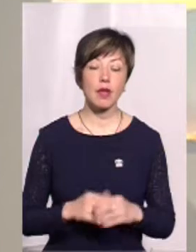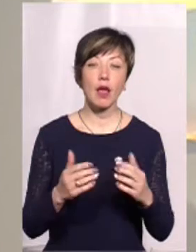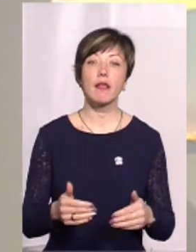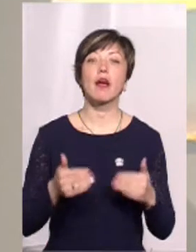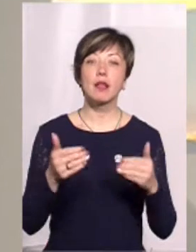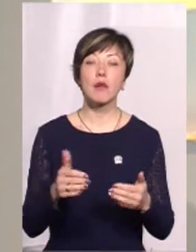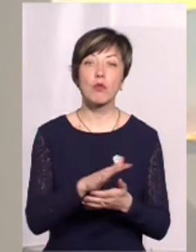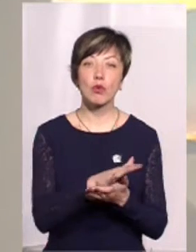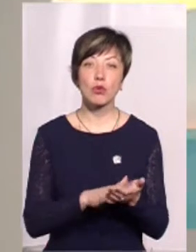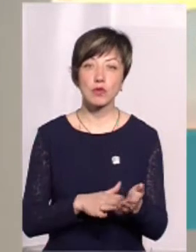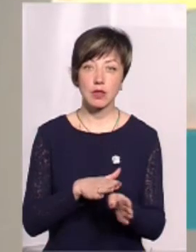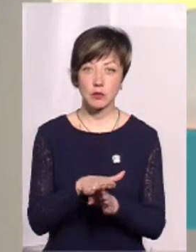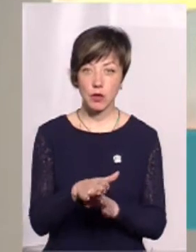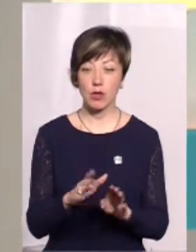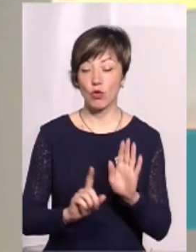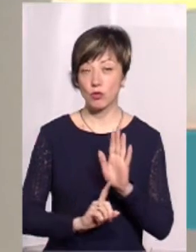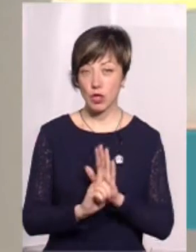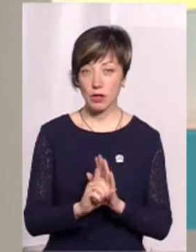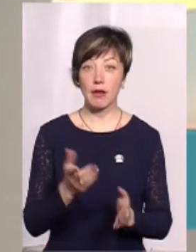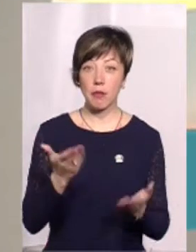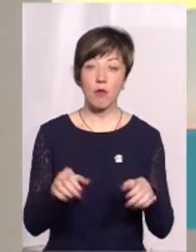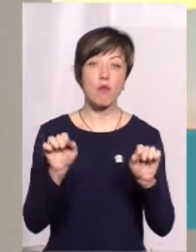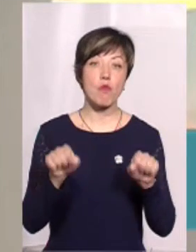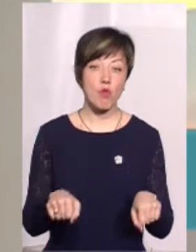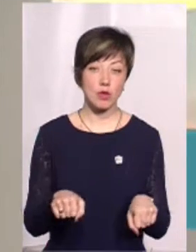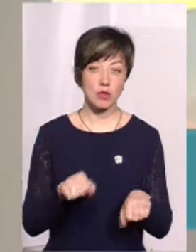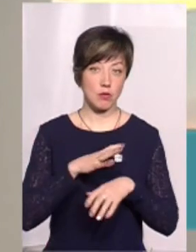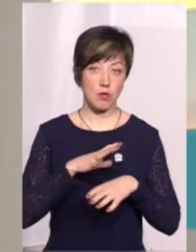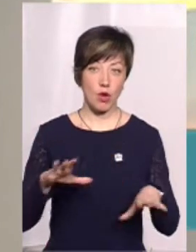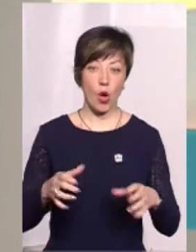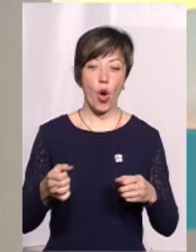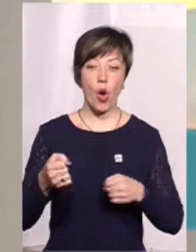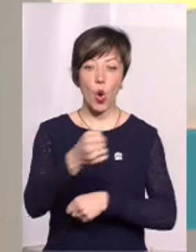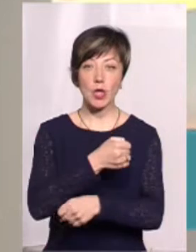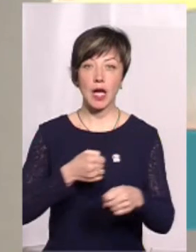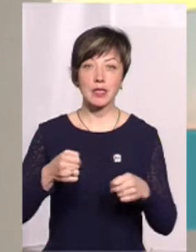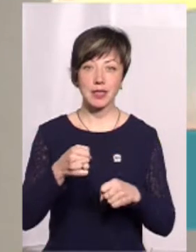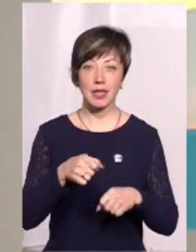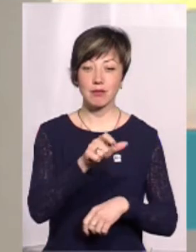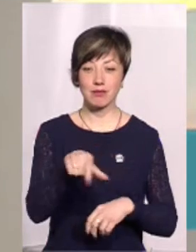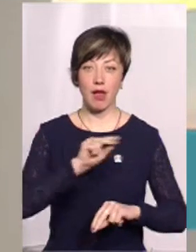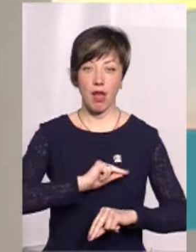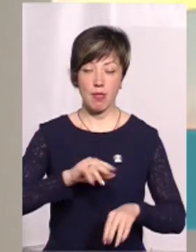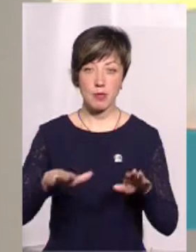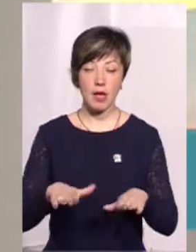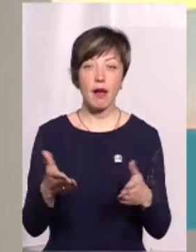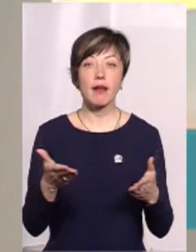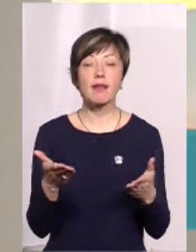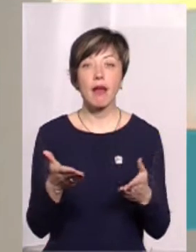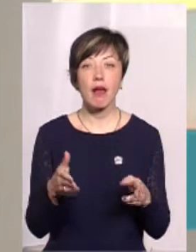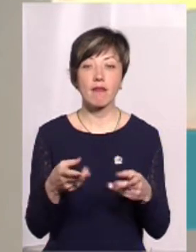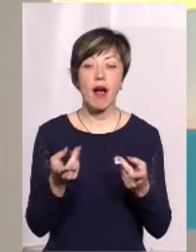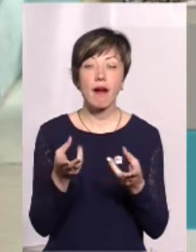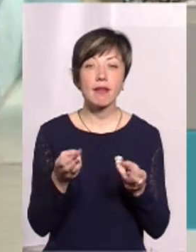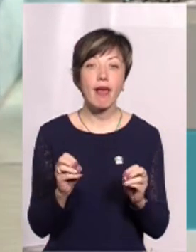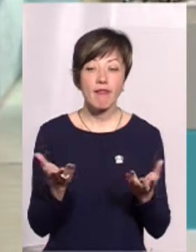етапі продовження реалізації розпочатого, напевно, можна уникнути ротації кадрів на місцях. А в яких, де, чи, можливо, в